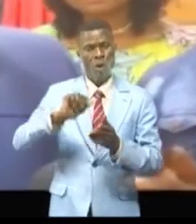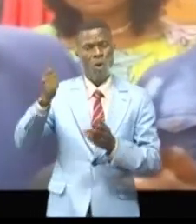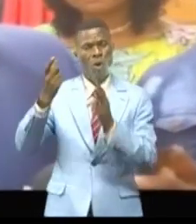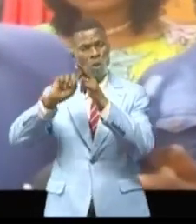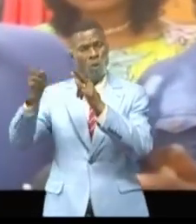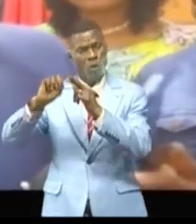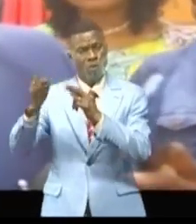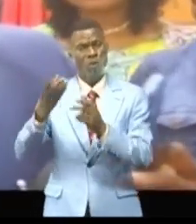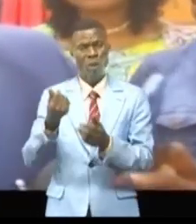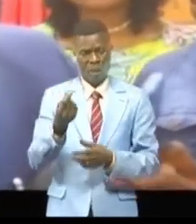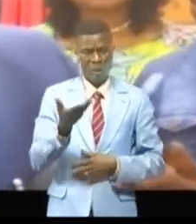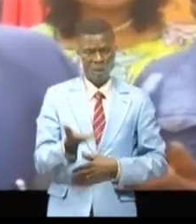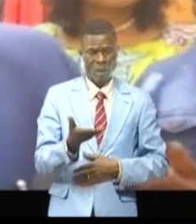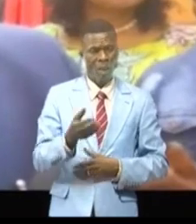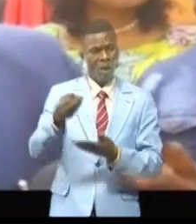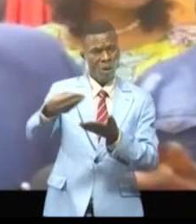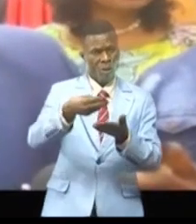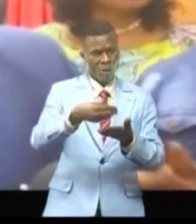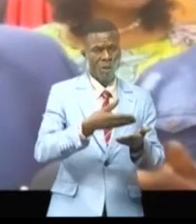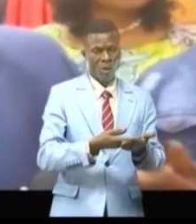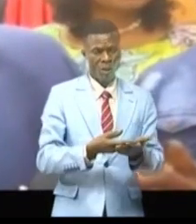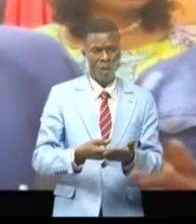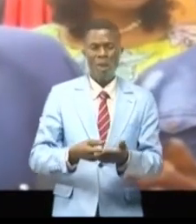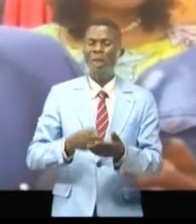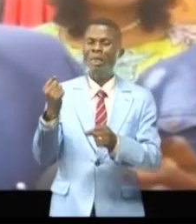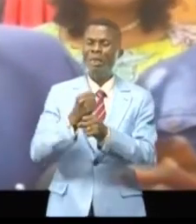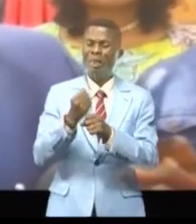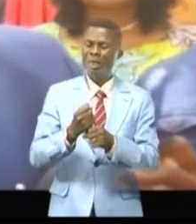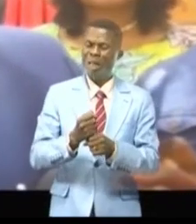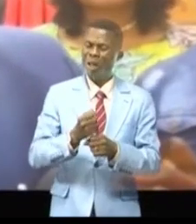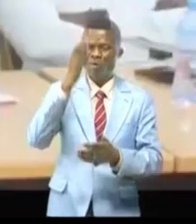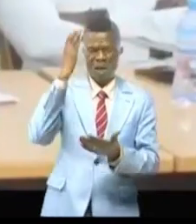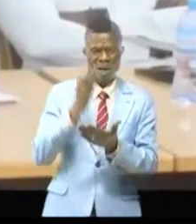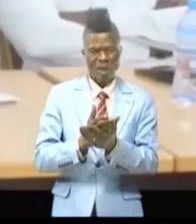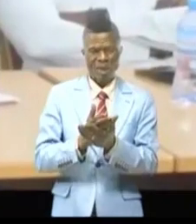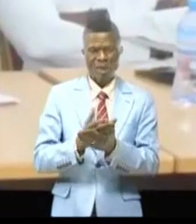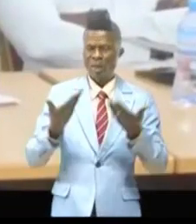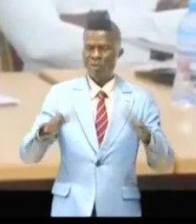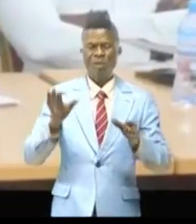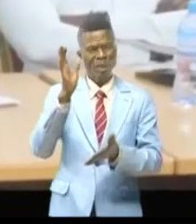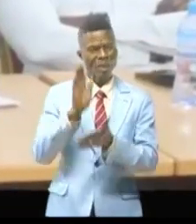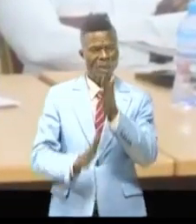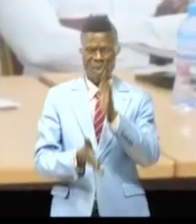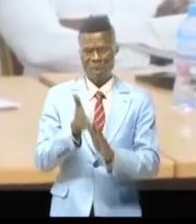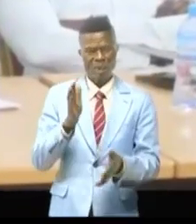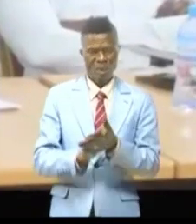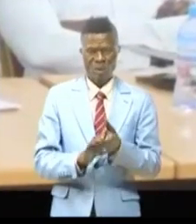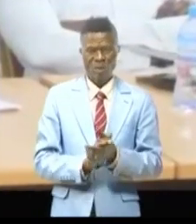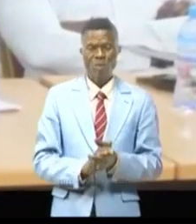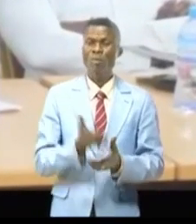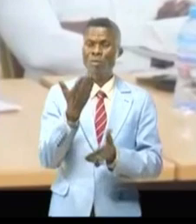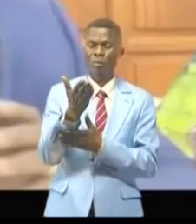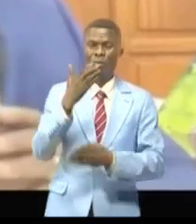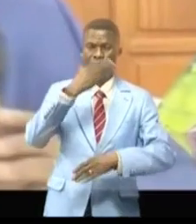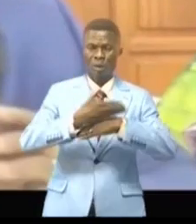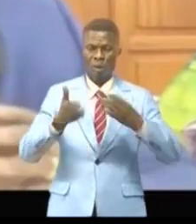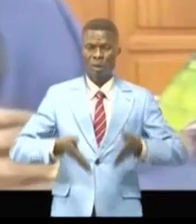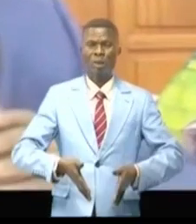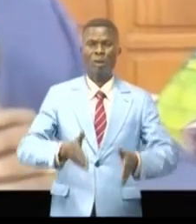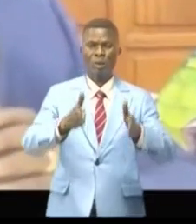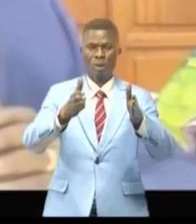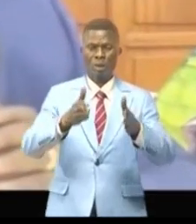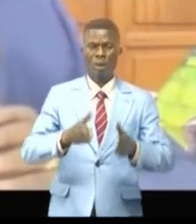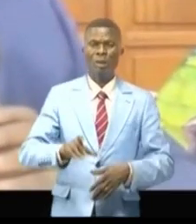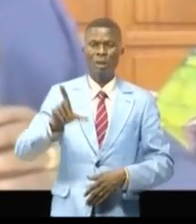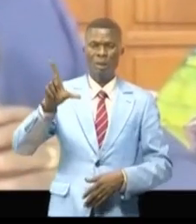argent et certains ne terminent pas le travail et cela crée des soucis. Il plaide pour la réhabilitation également de l'axe routier